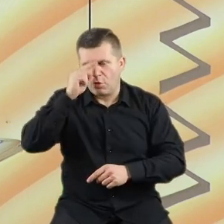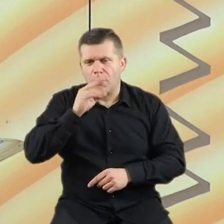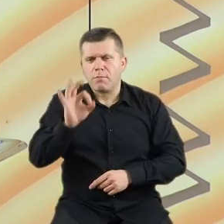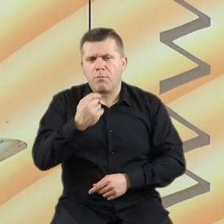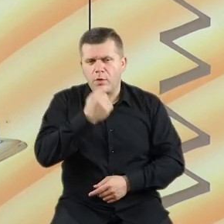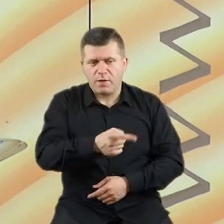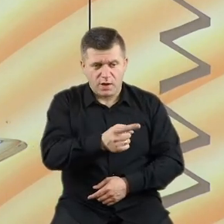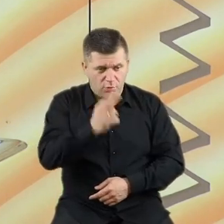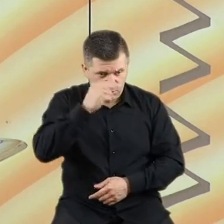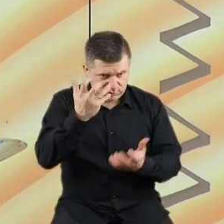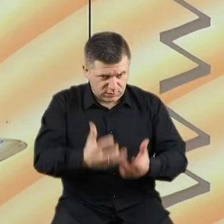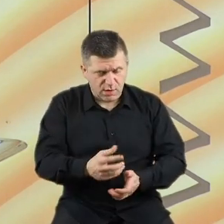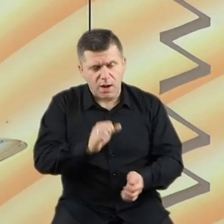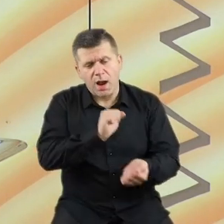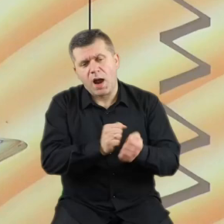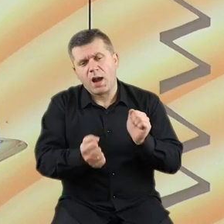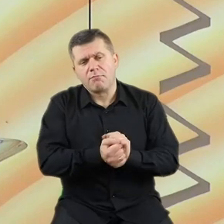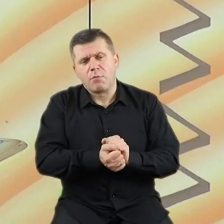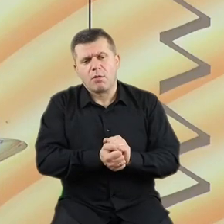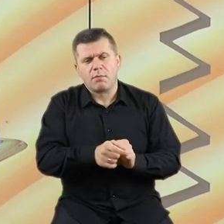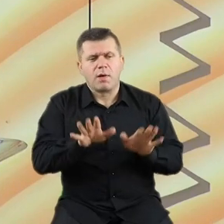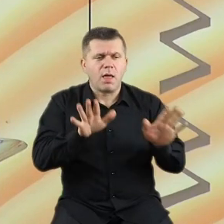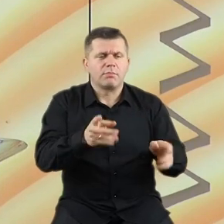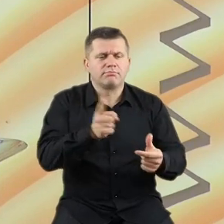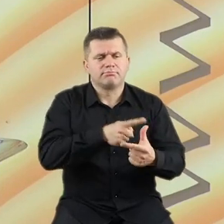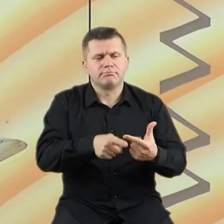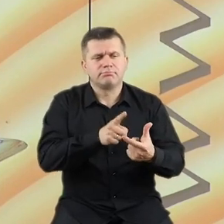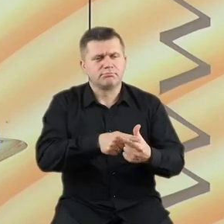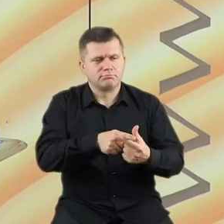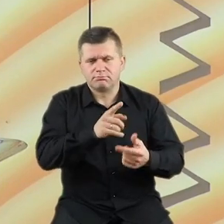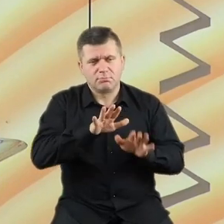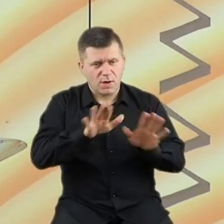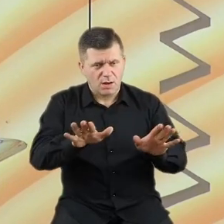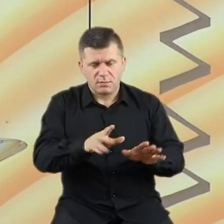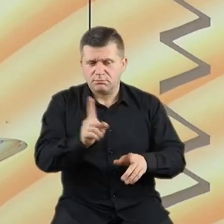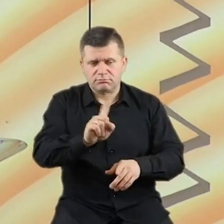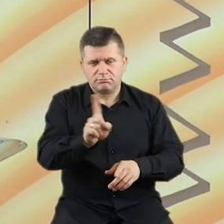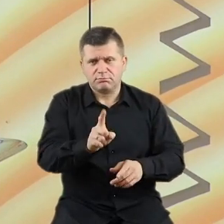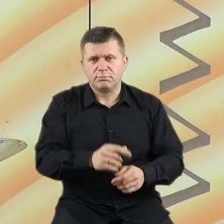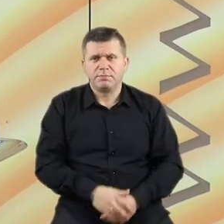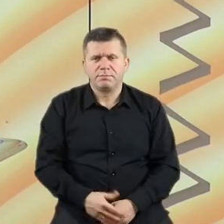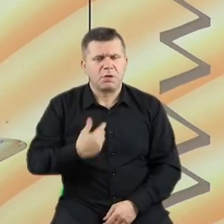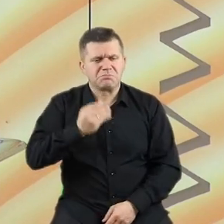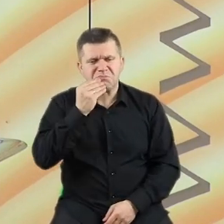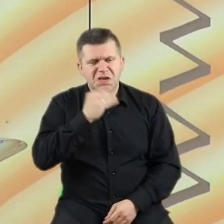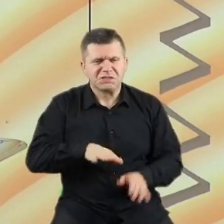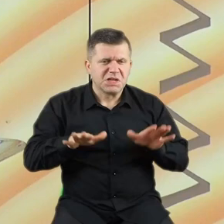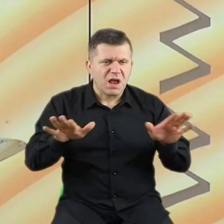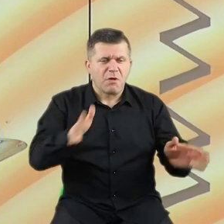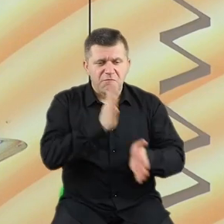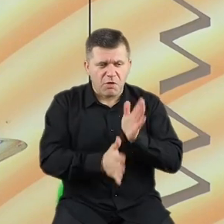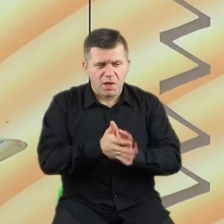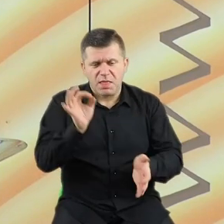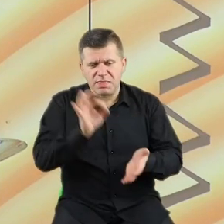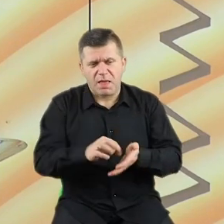powiedziano mu wyraźnie, albo widzisz się z ojcem, albo latasz. Nigdy już nie polecisz, no bo wiadomo, latał tak niezwykłymi samolotami, że gdyby była wojna, to przecież